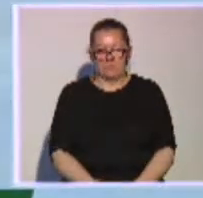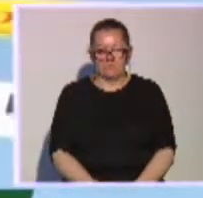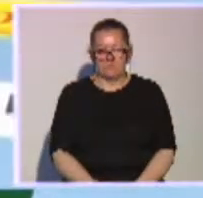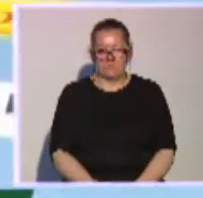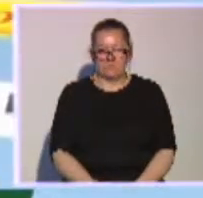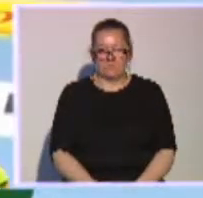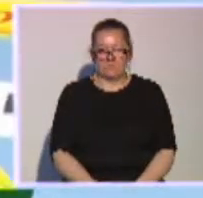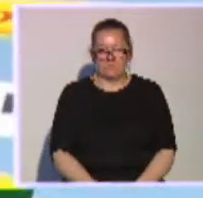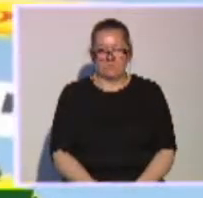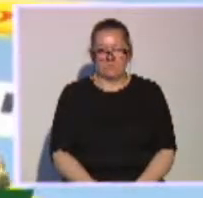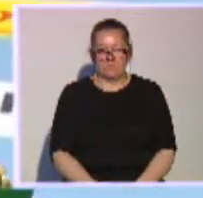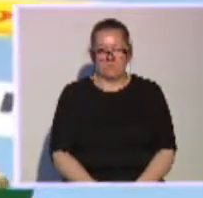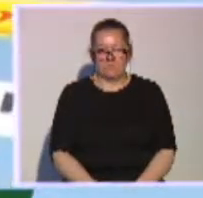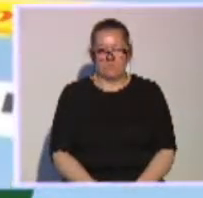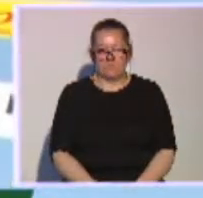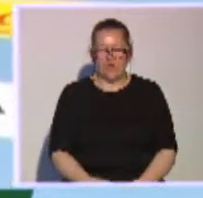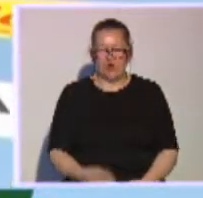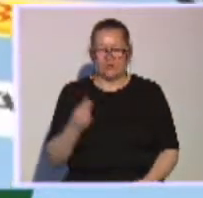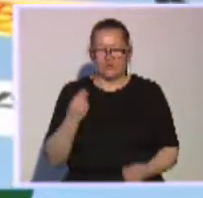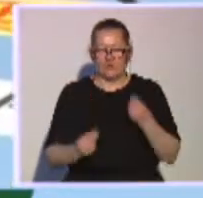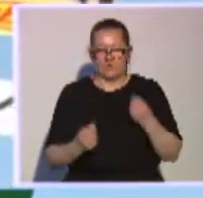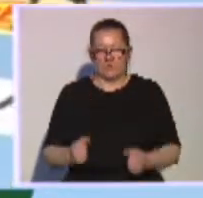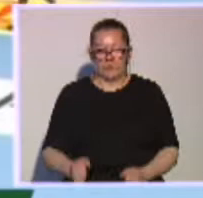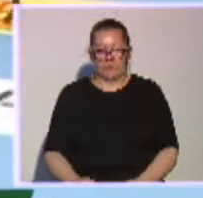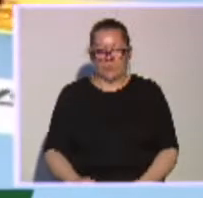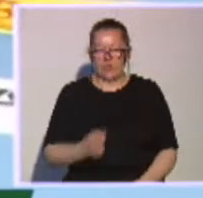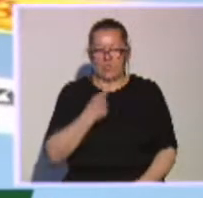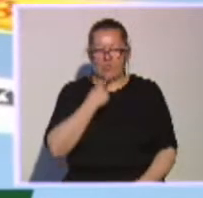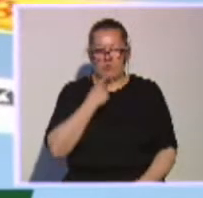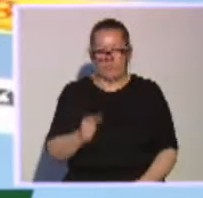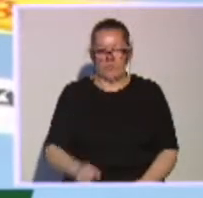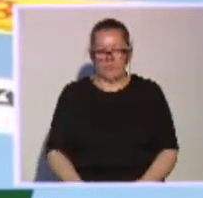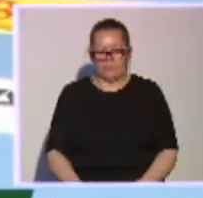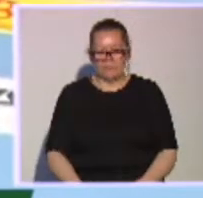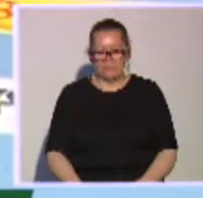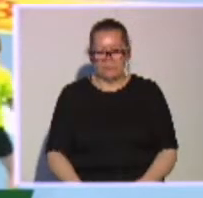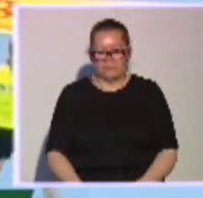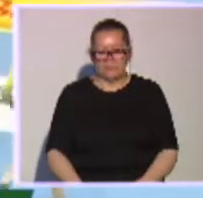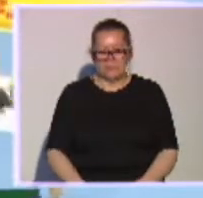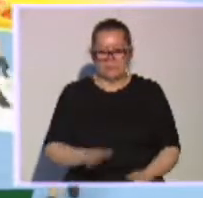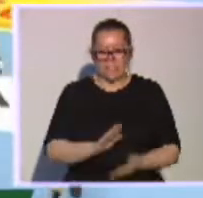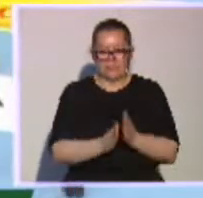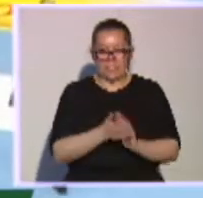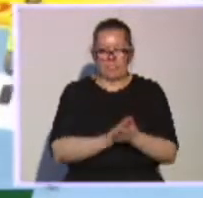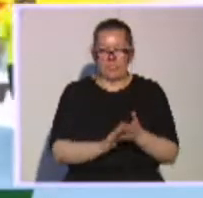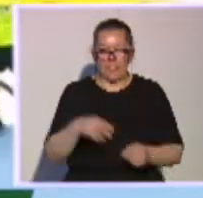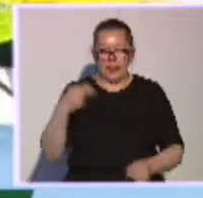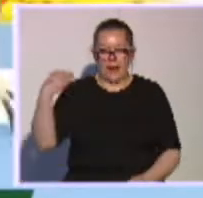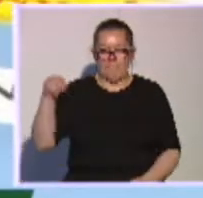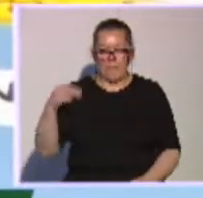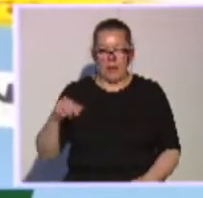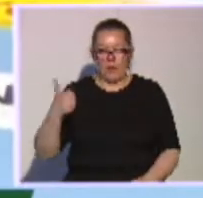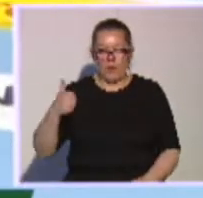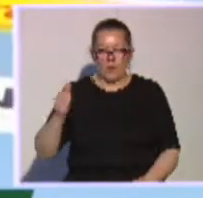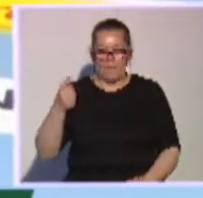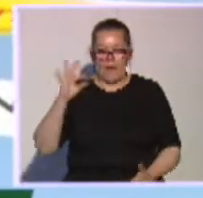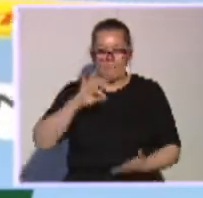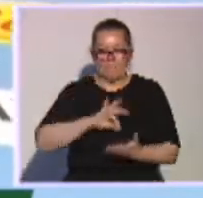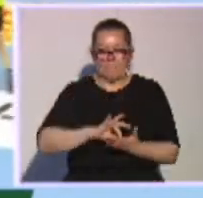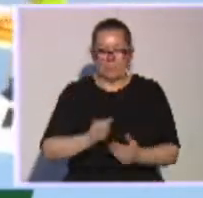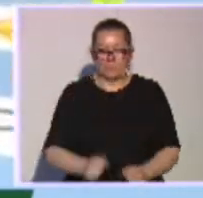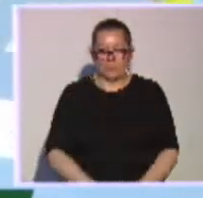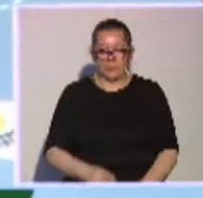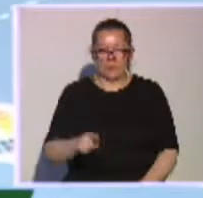nu au reușit să-i facă față. Jucătoarele de la CSM Craiova au intrat la vestiare cu un avantaj considerabil de 11 goluri, iar